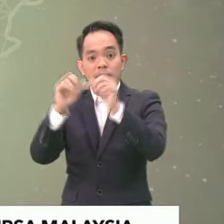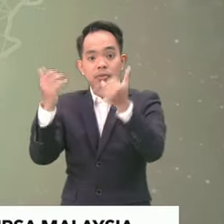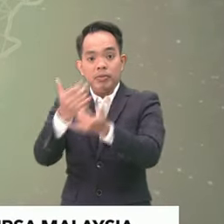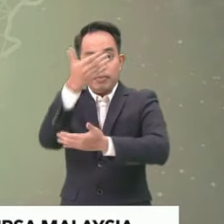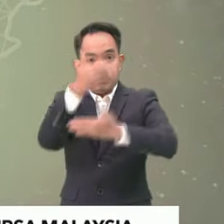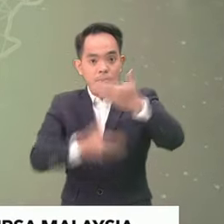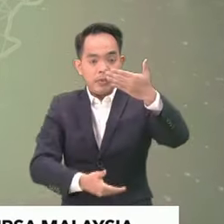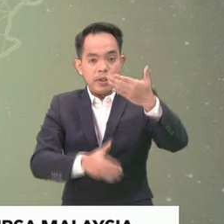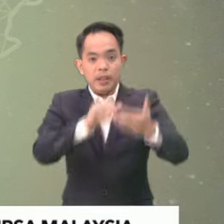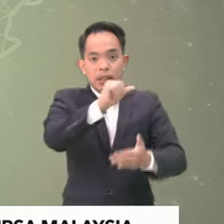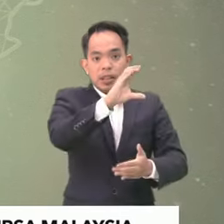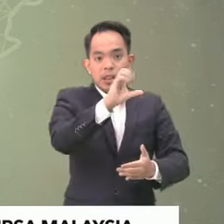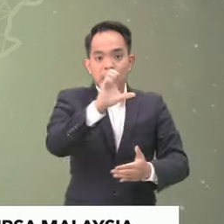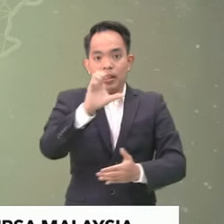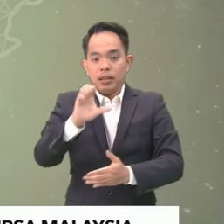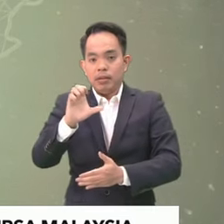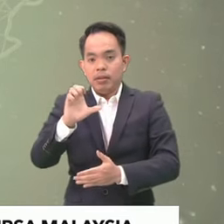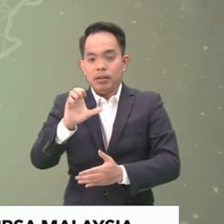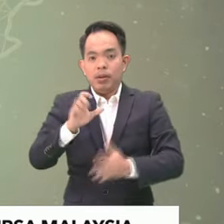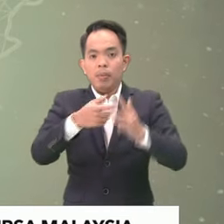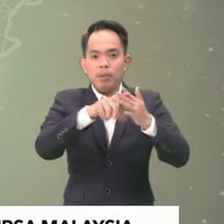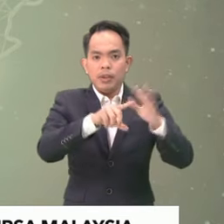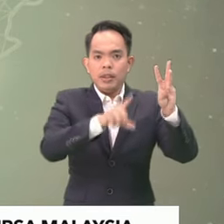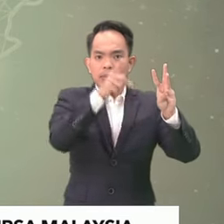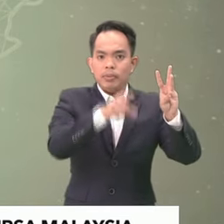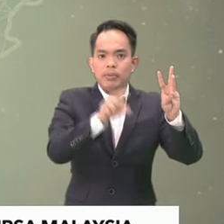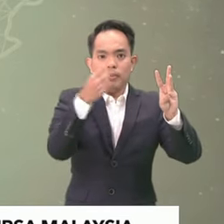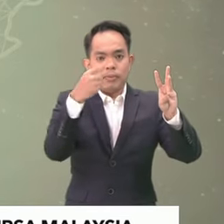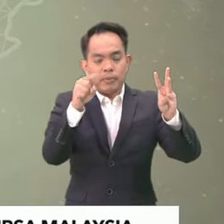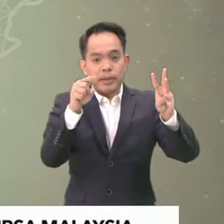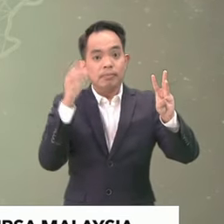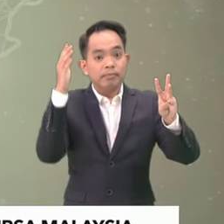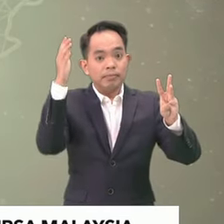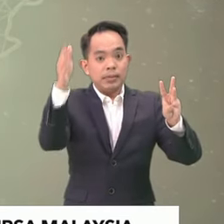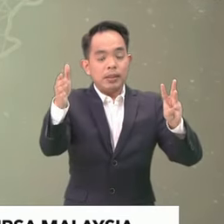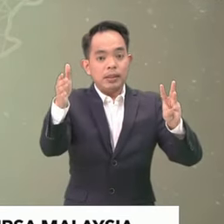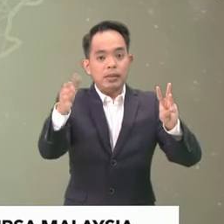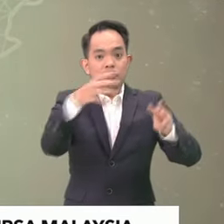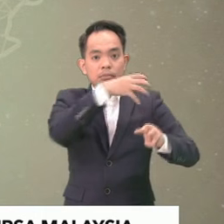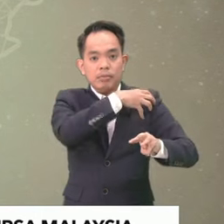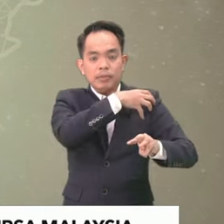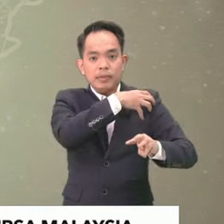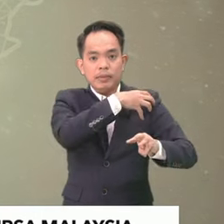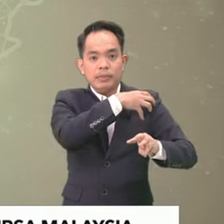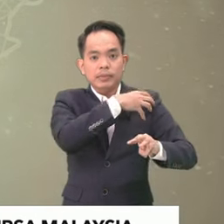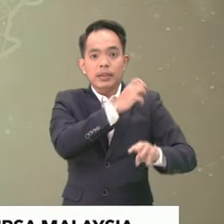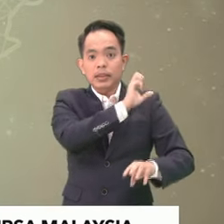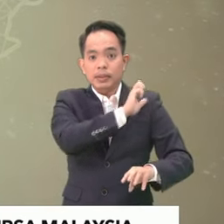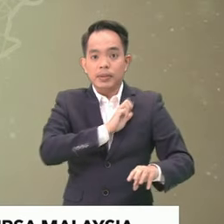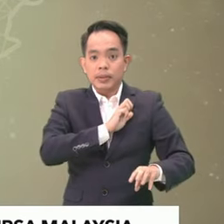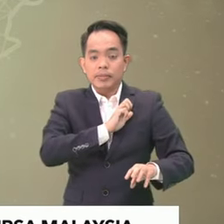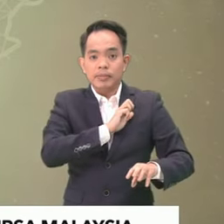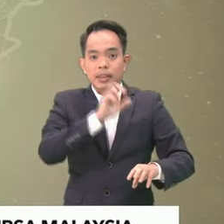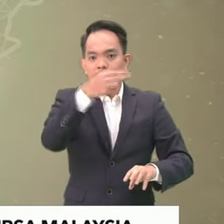di pasaran ACE Bursa Malaysia bermula 6 November ini. Ketua Pegawai Eksekutif Kumpulan MTDC, Muhammad Hazani Hassan